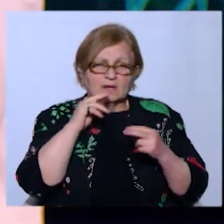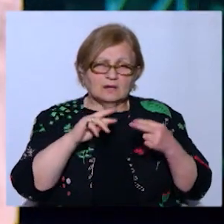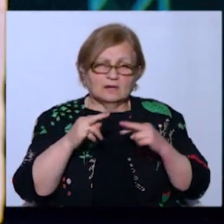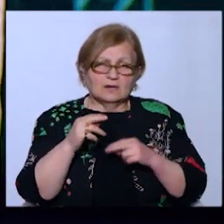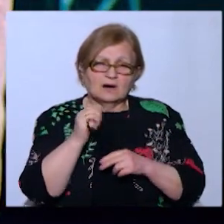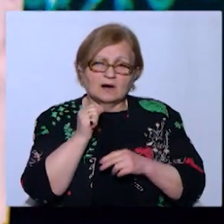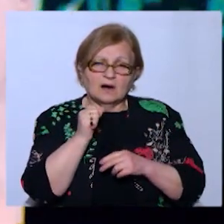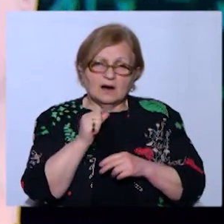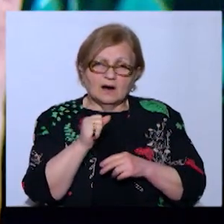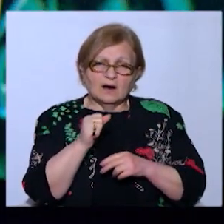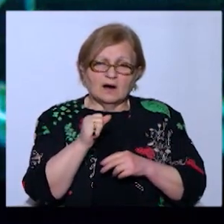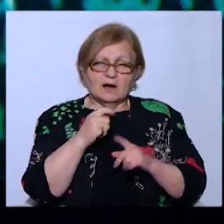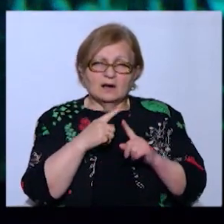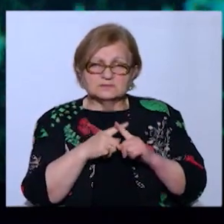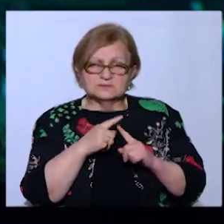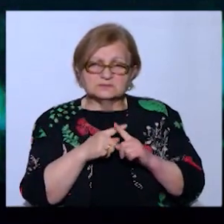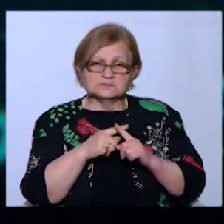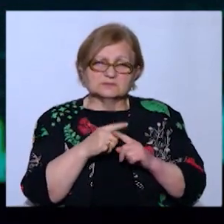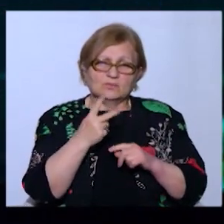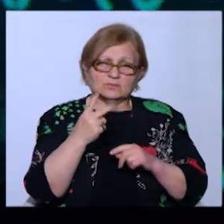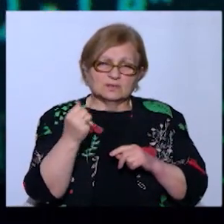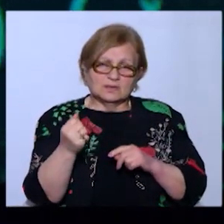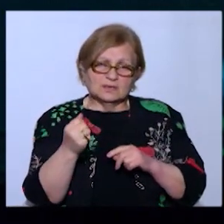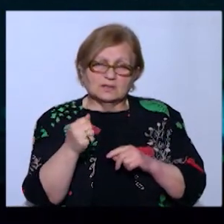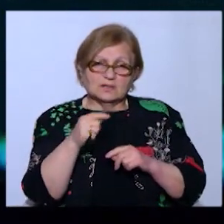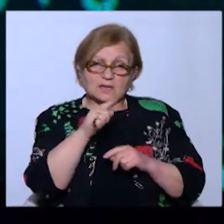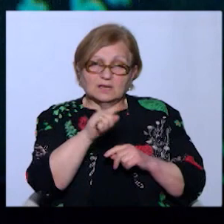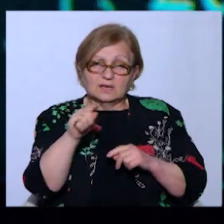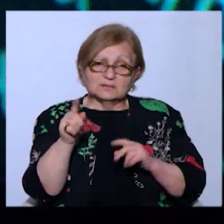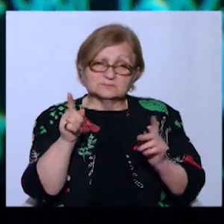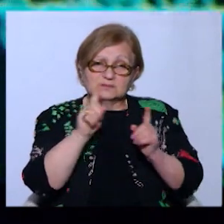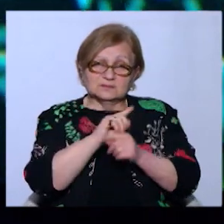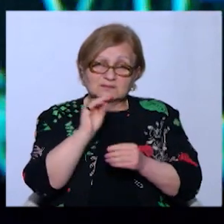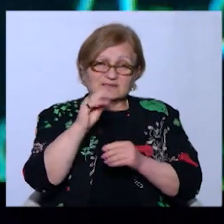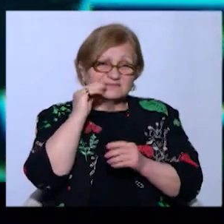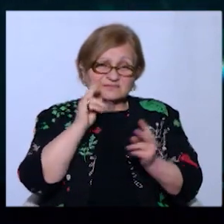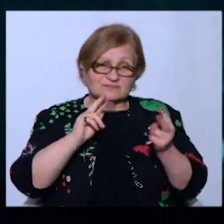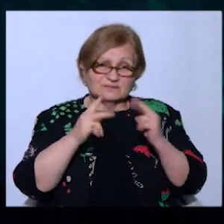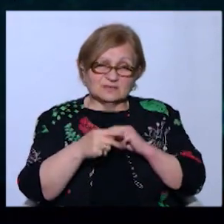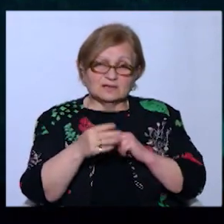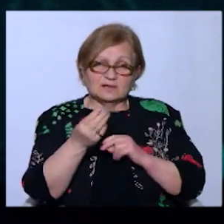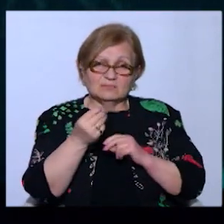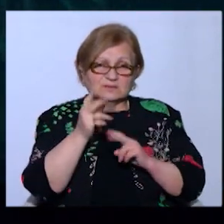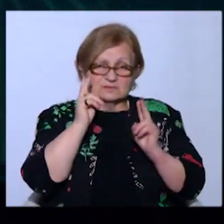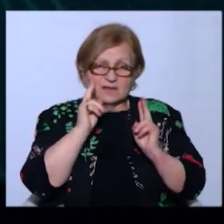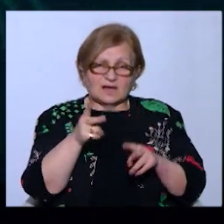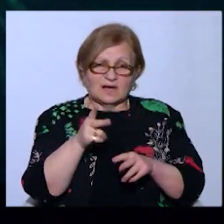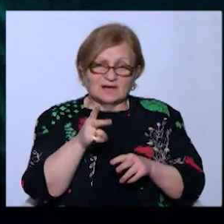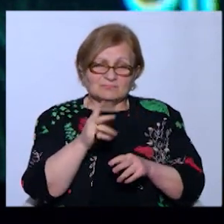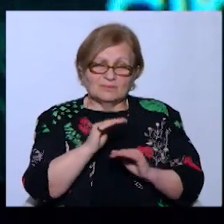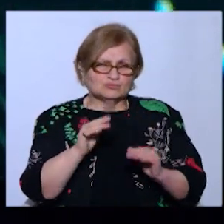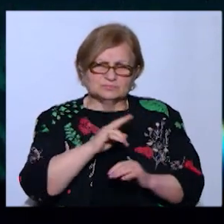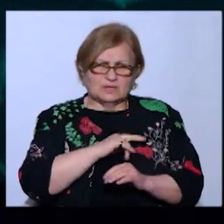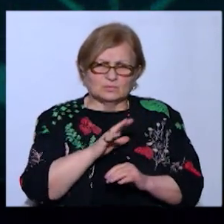A X-ი 2-ია, აი ეს ოპერაციები როცა კეთდება, თითქოს ამის მერე მათემატიკა აღარ გიყვართ ხოლმე,